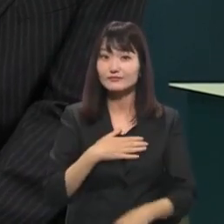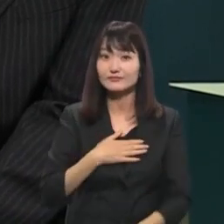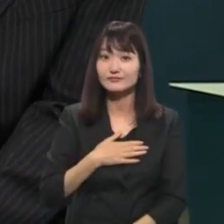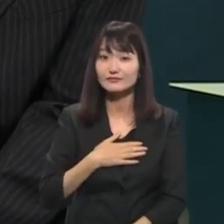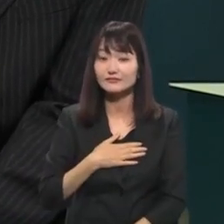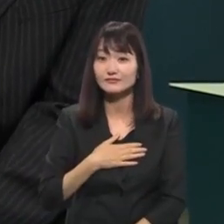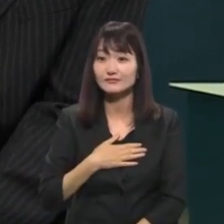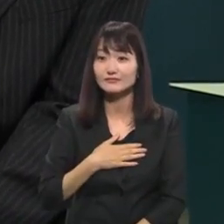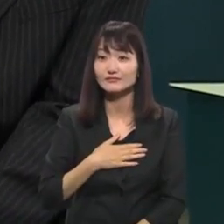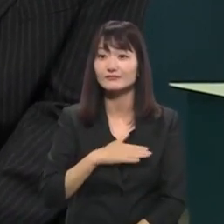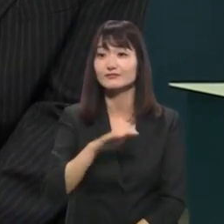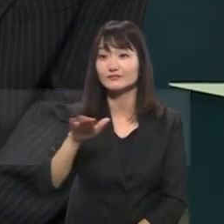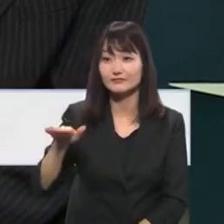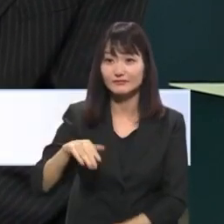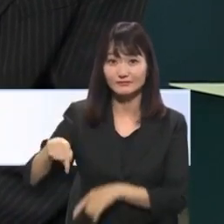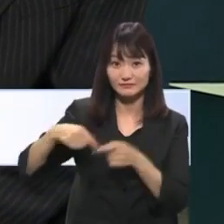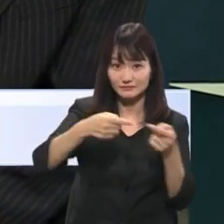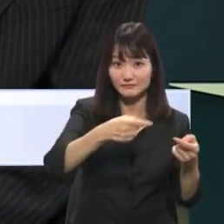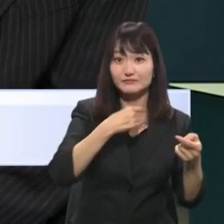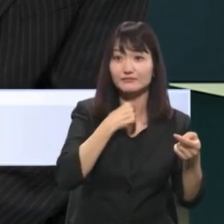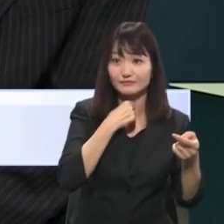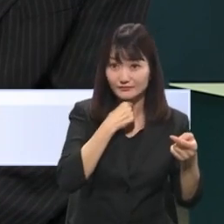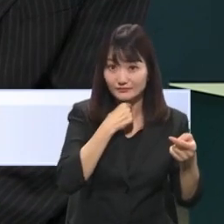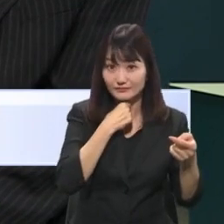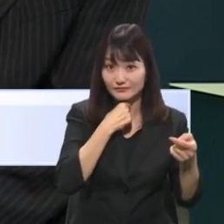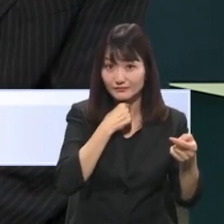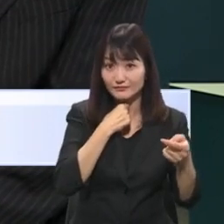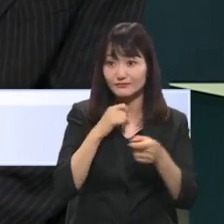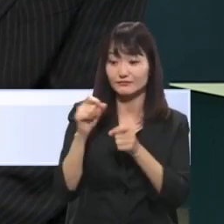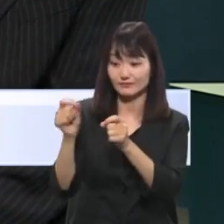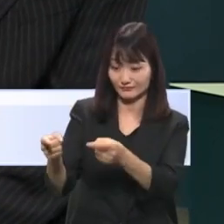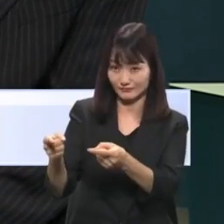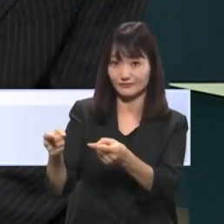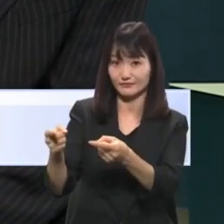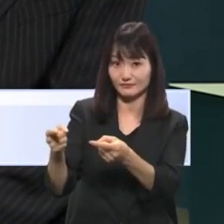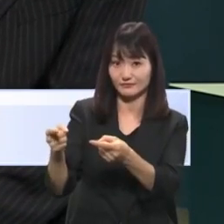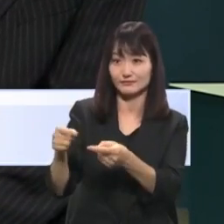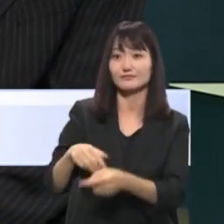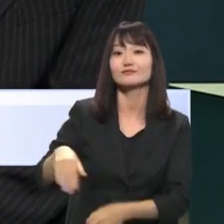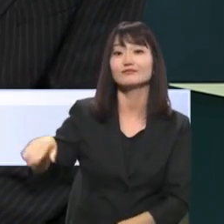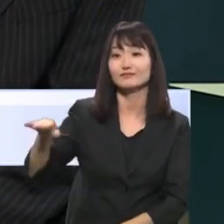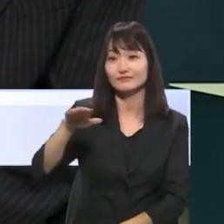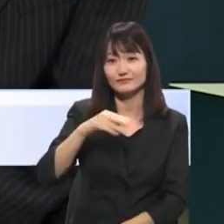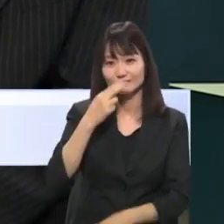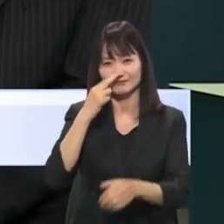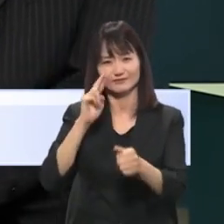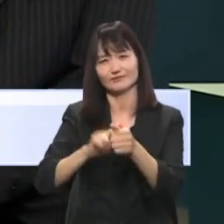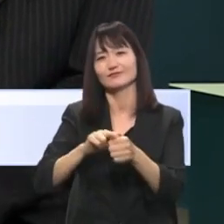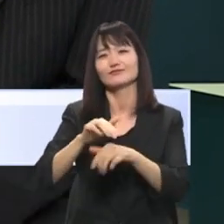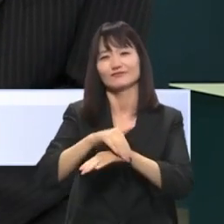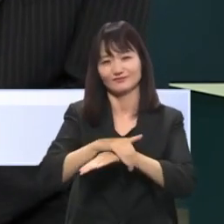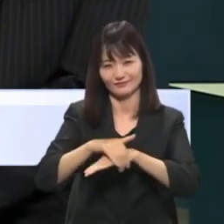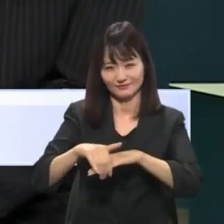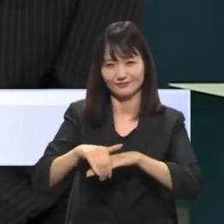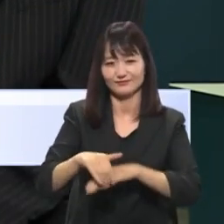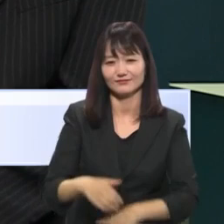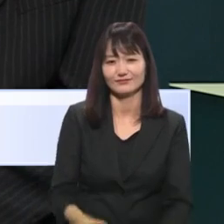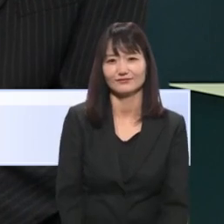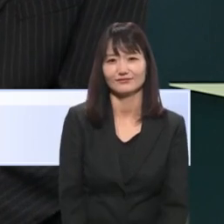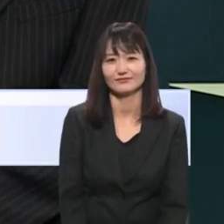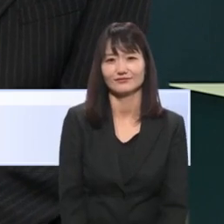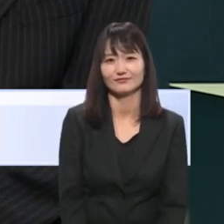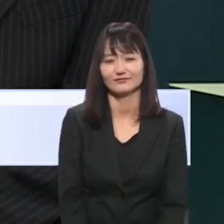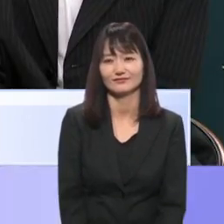얼마든지 하고 싶은 마음이 있고 또 기회가 주어진다면 저희도 언제든 도전할 생각이 있습니다 그렇군요